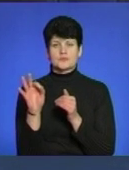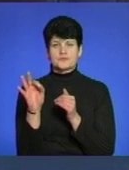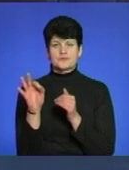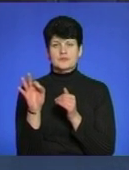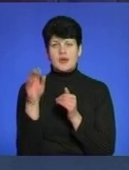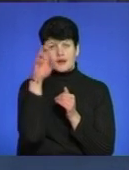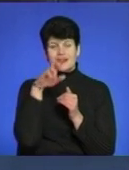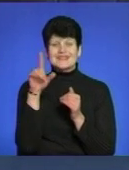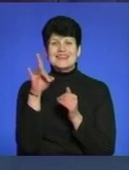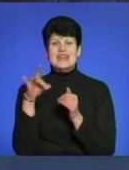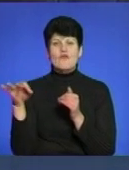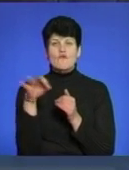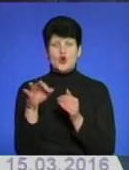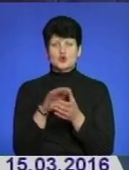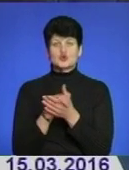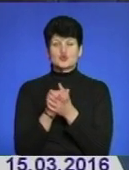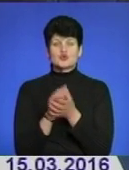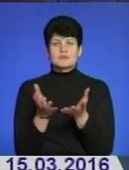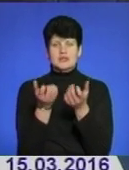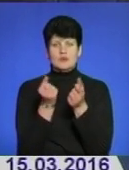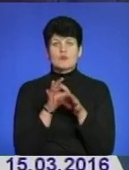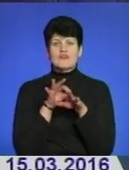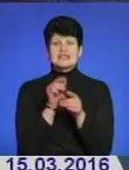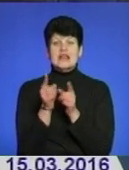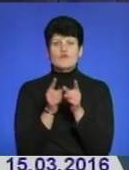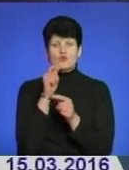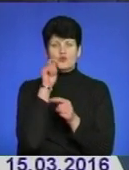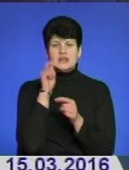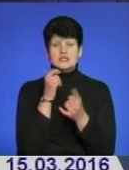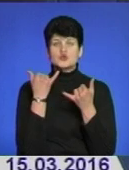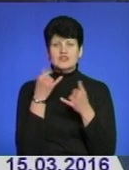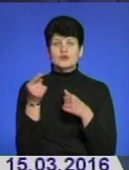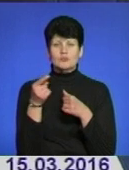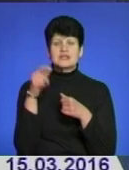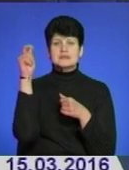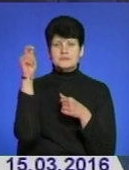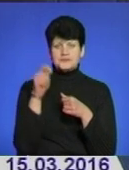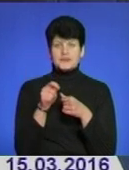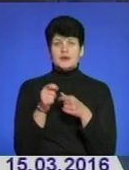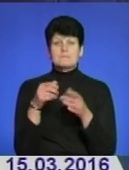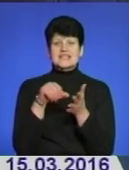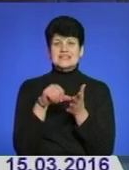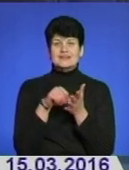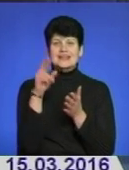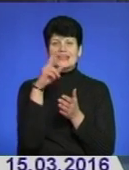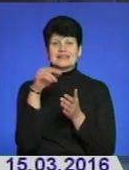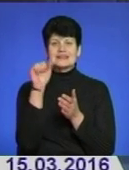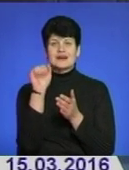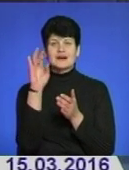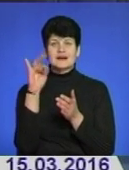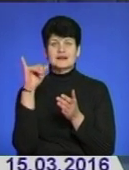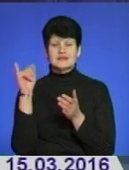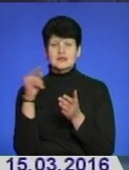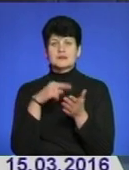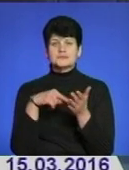Країни Євросоюзу підтримують проведення реформ в Україні. Сьогодні у Тернополі з робочим візитом перебувають представники Данської асоціації